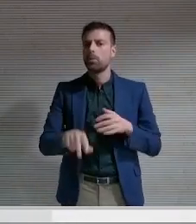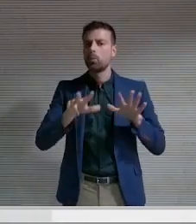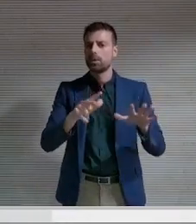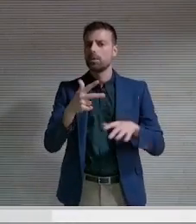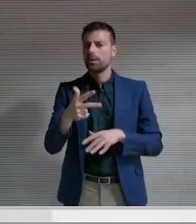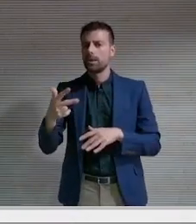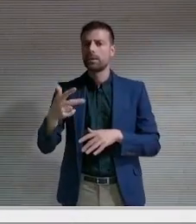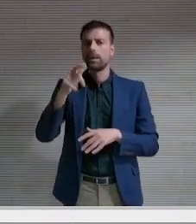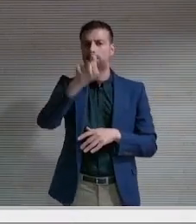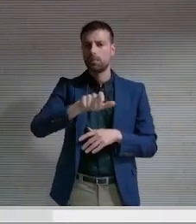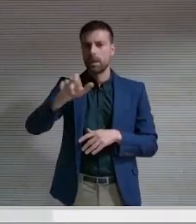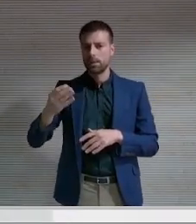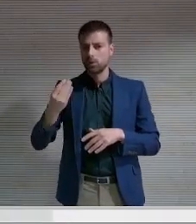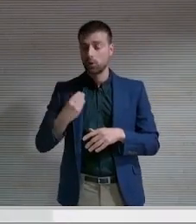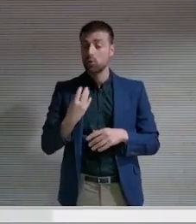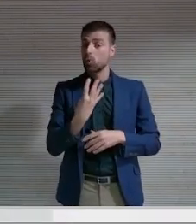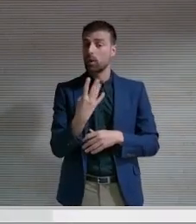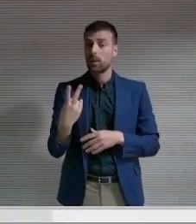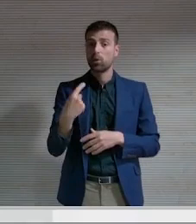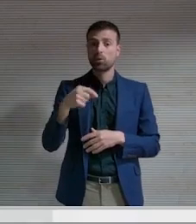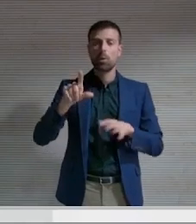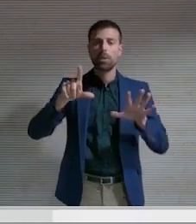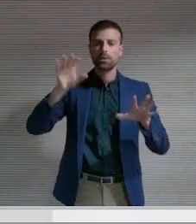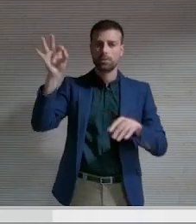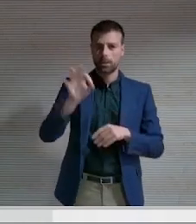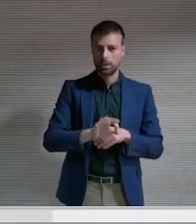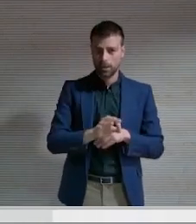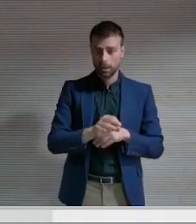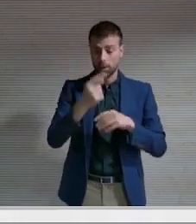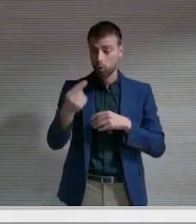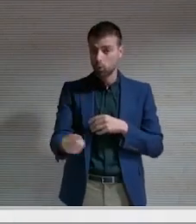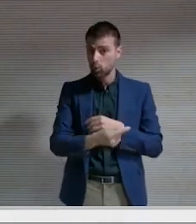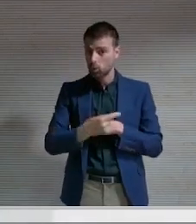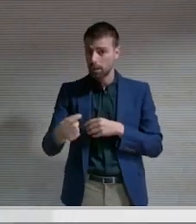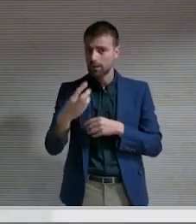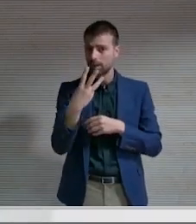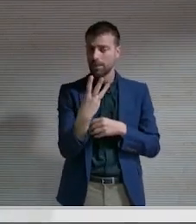144.833 persones, un 42,7% d'un total de les